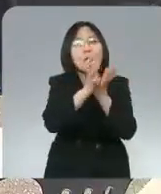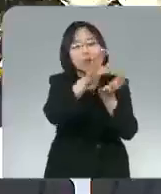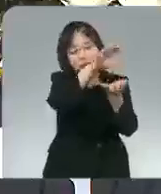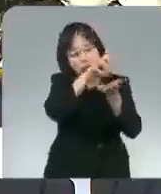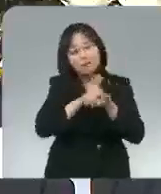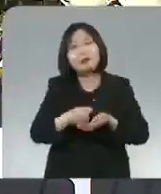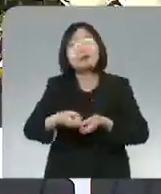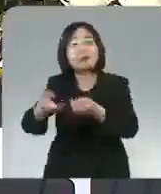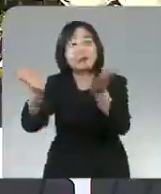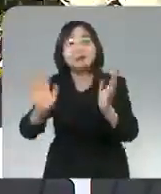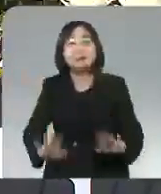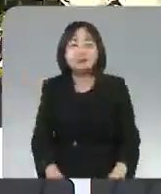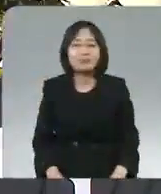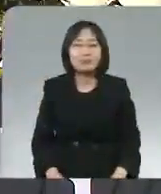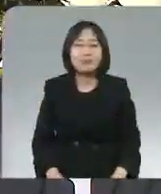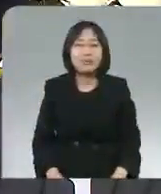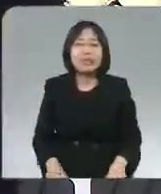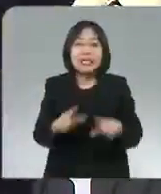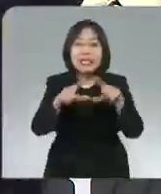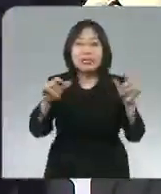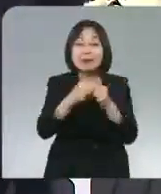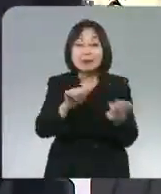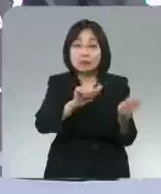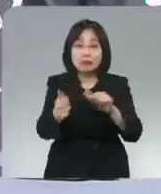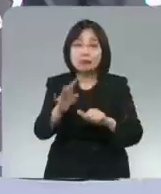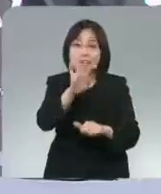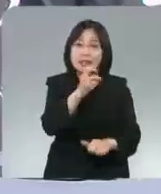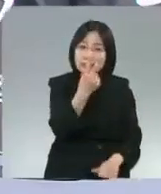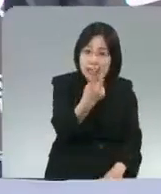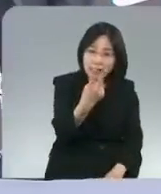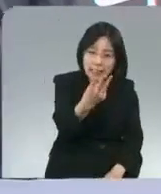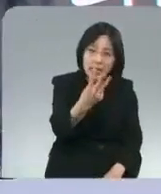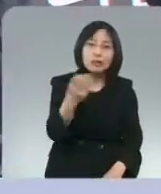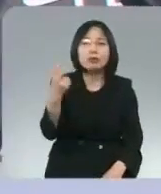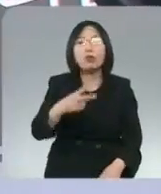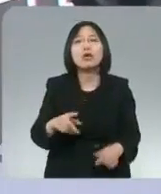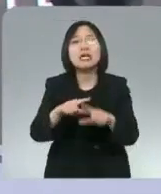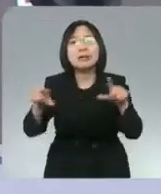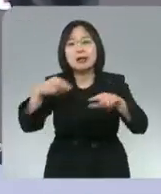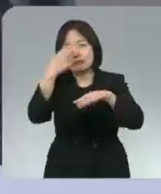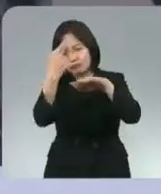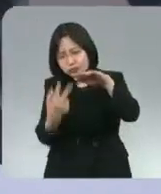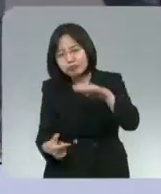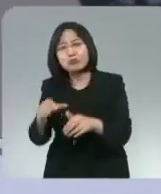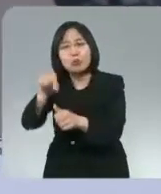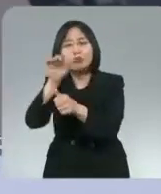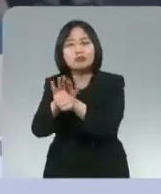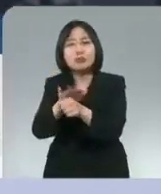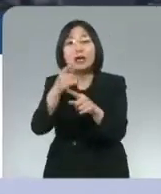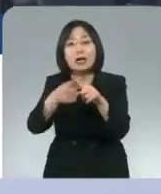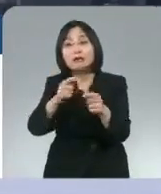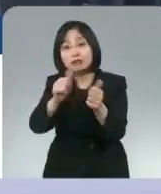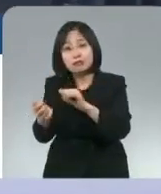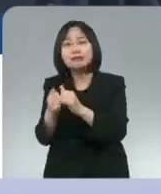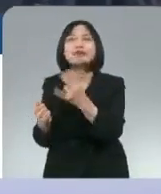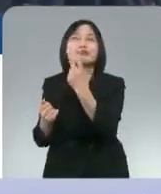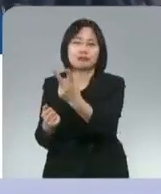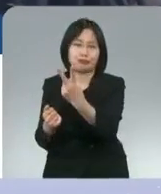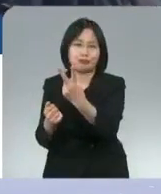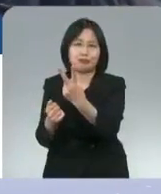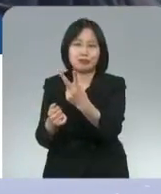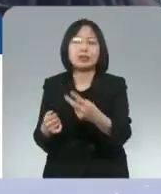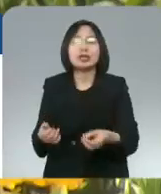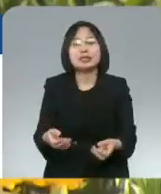par ailleurs une autre cérémonie commémorative a eu lieu au parc des familles de incheon où reposent les corps des 43